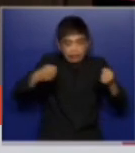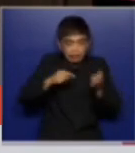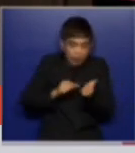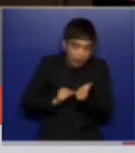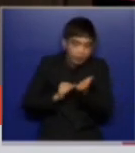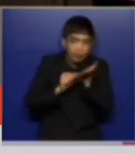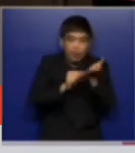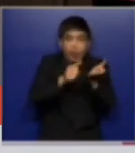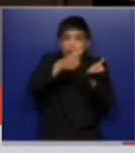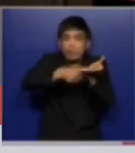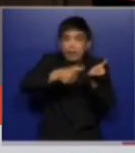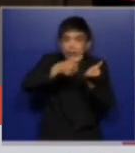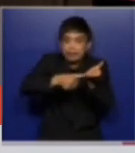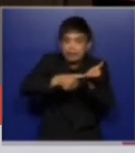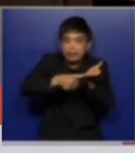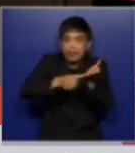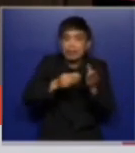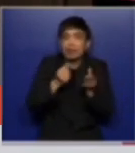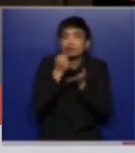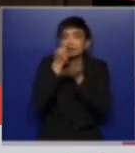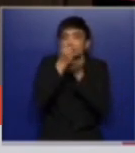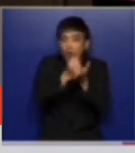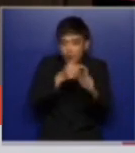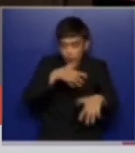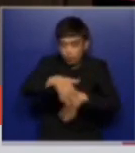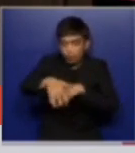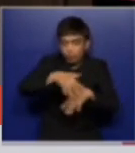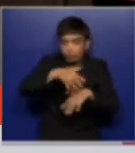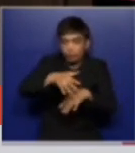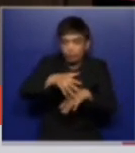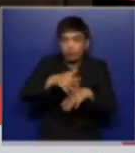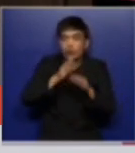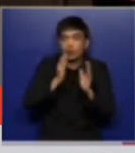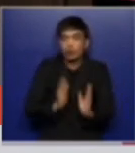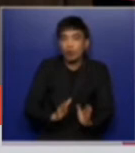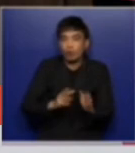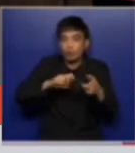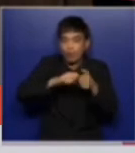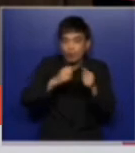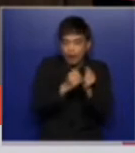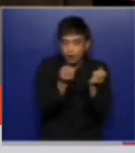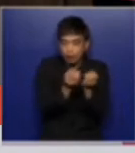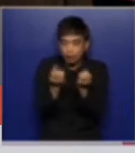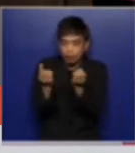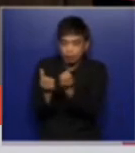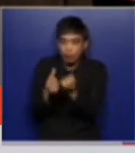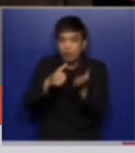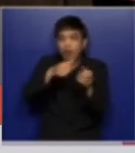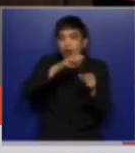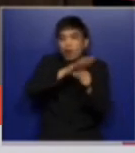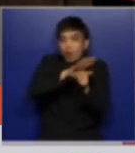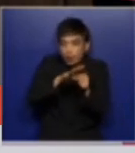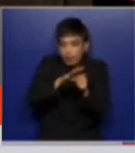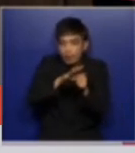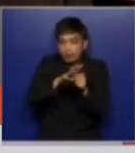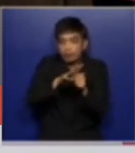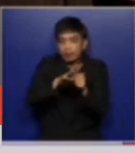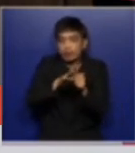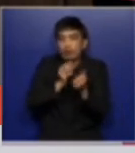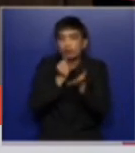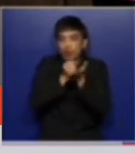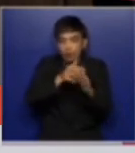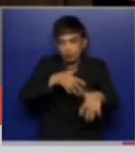าษีเพื่อช่วยเหลือพี่น้องประชาชนผู้เสียภาษีที่ได้รับผลกระทบจากปัญหาโควิด